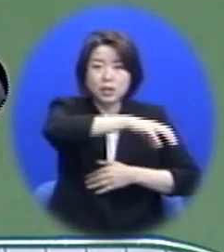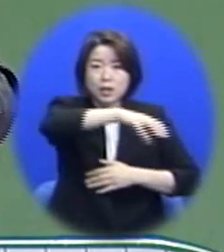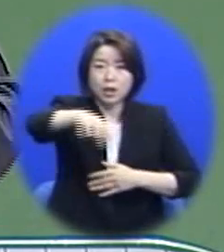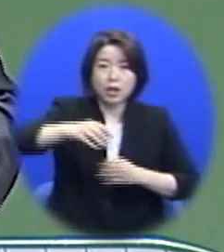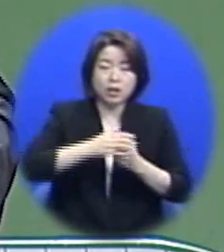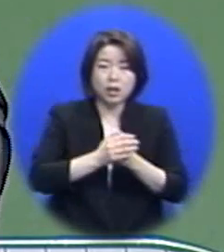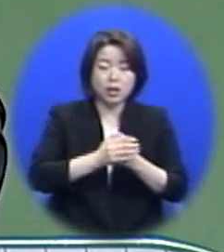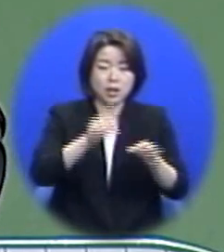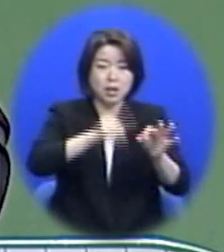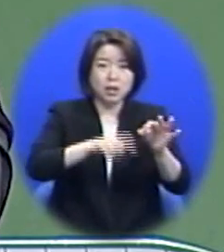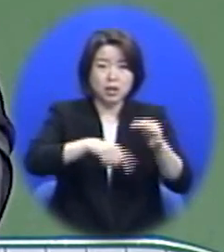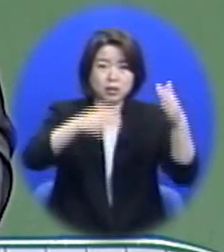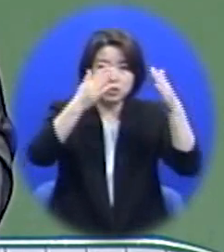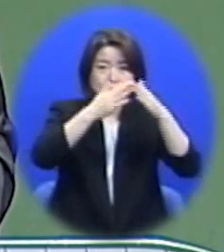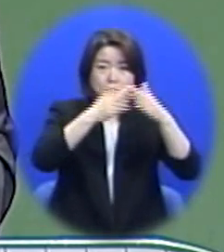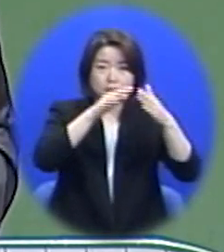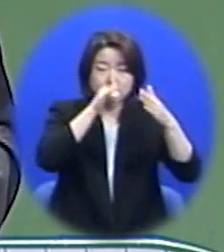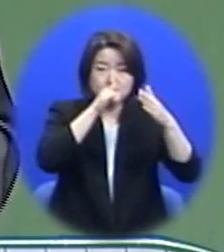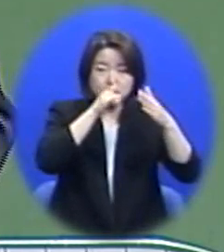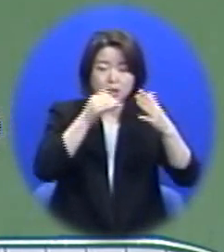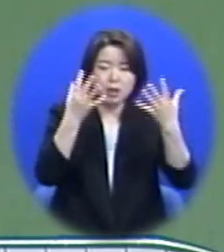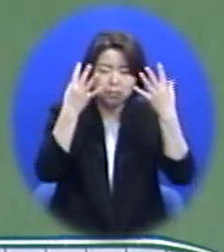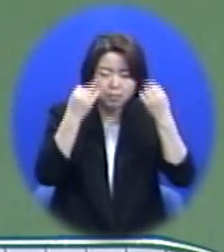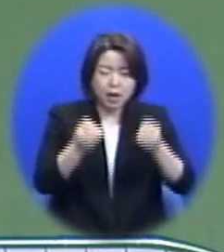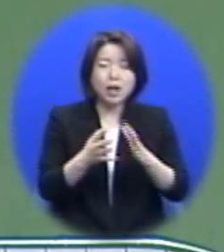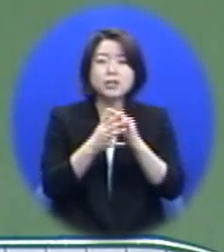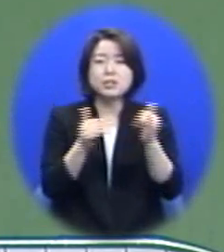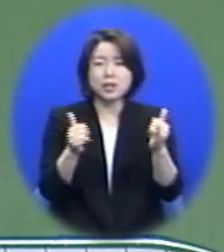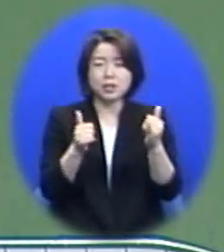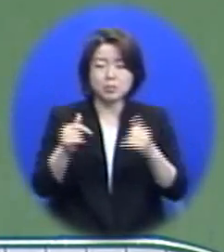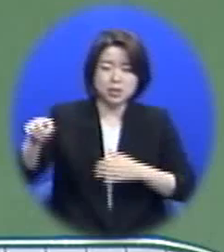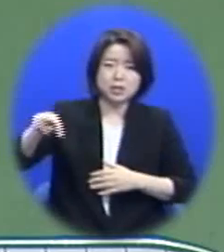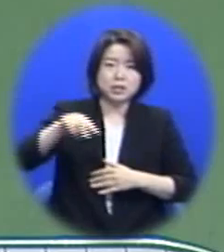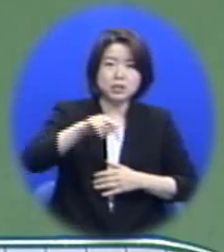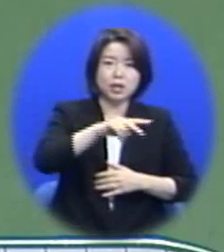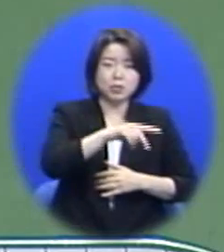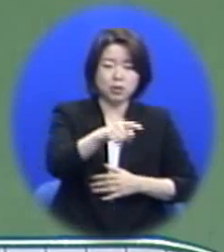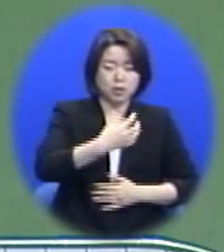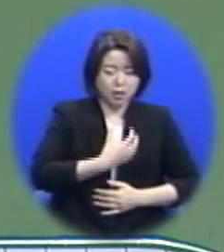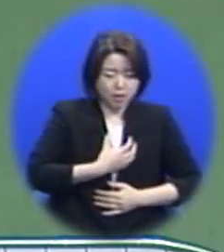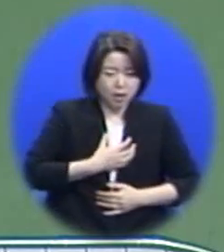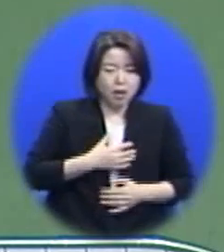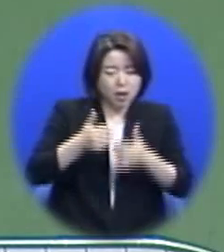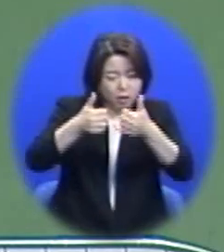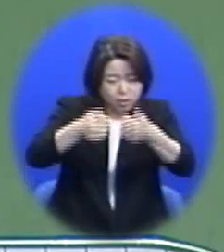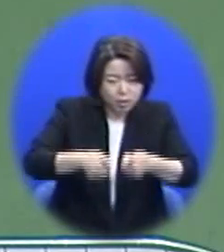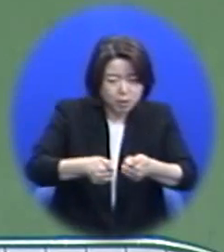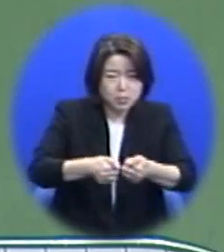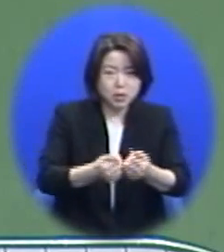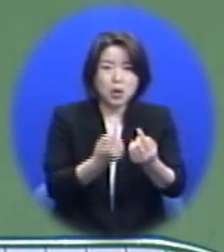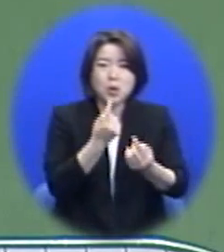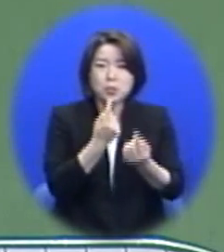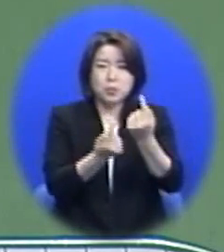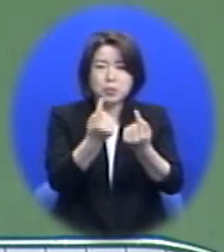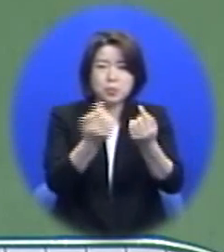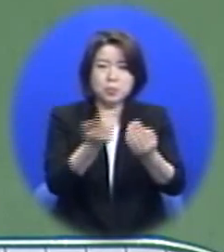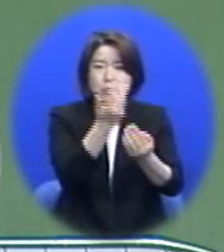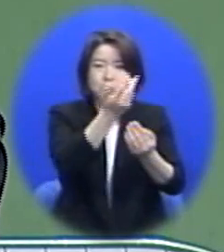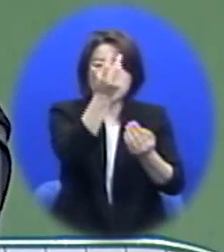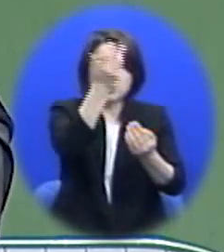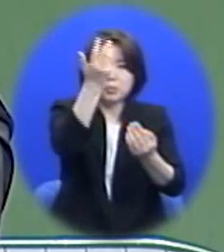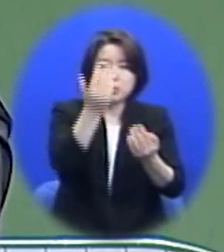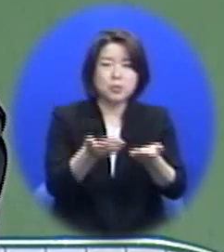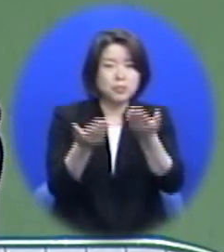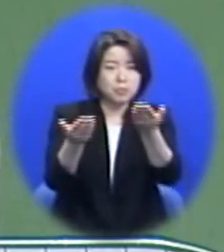있는데 사람들이 많은 사람들이 그 앞을 지나가면서 경 하게 절을 하면서 향을 피우더라 아 여기